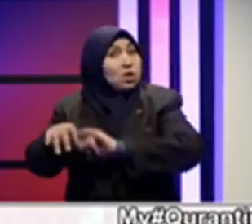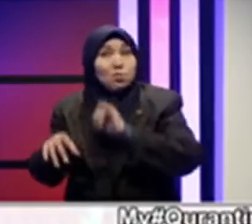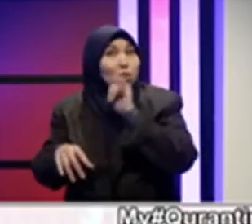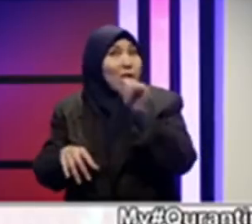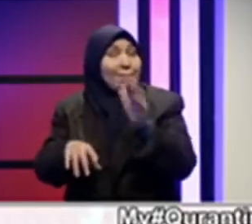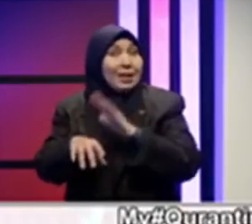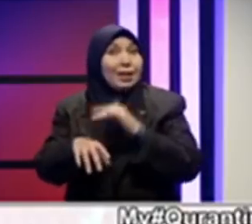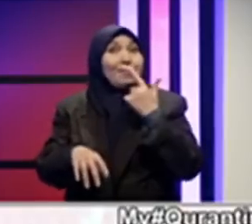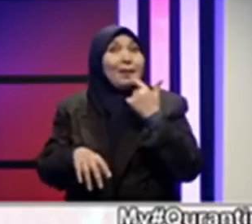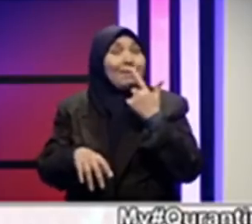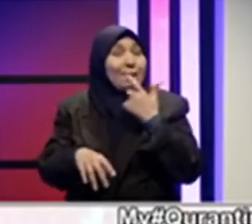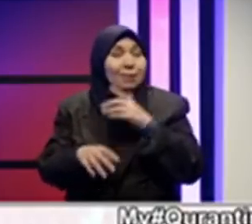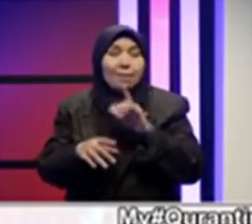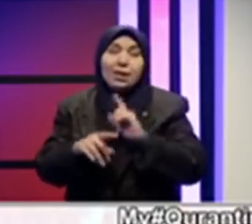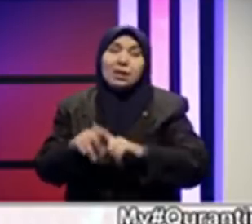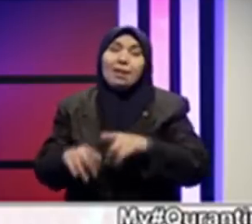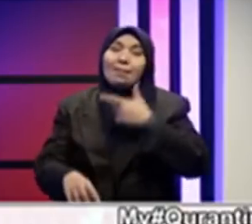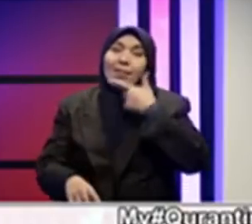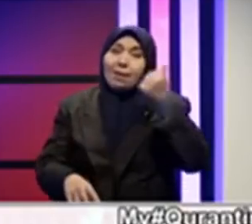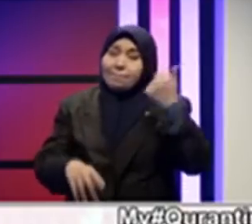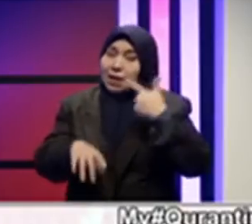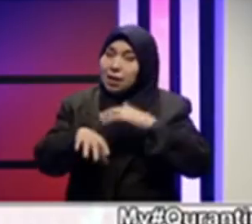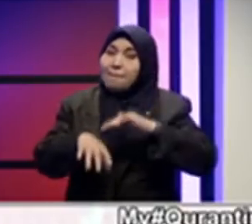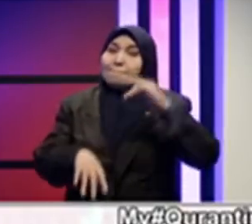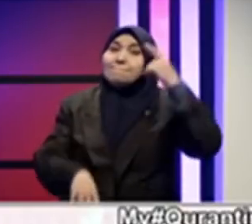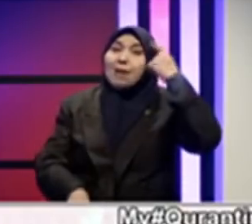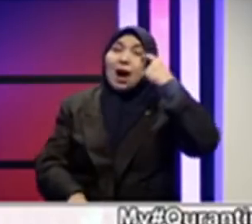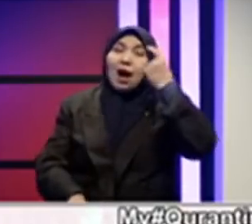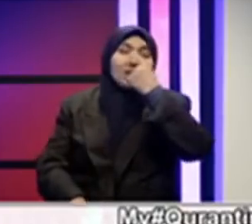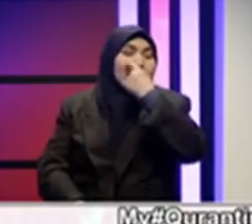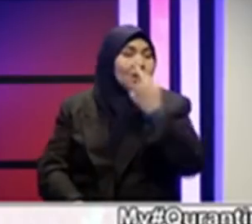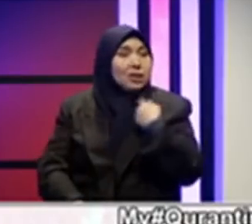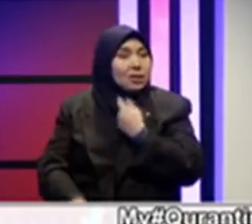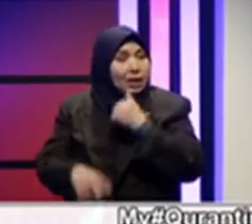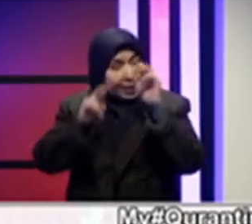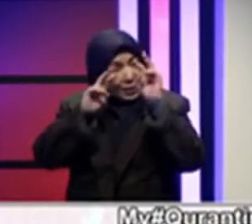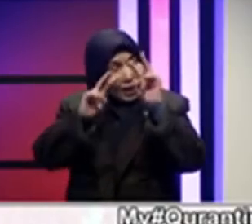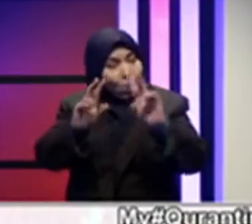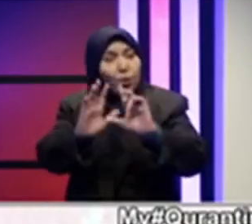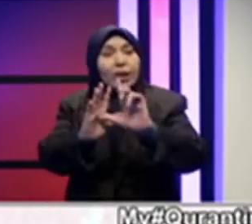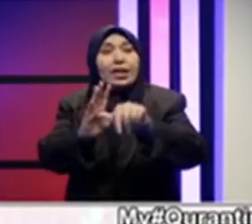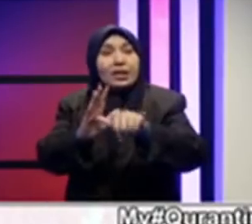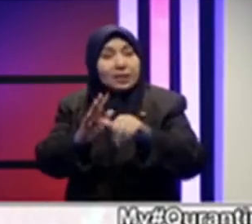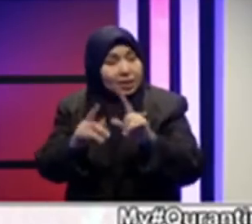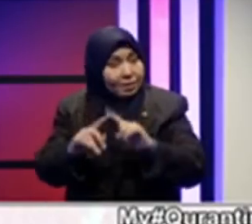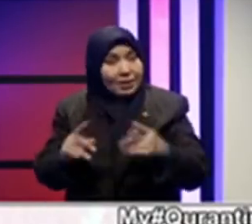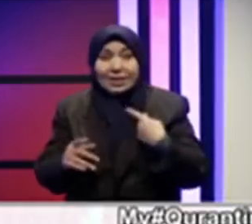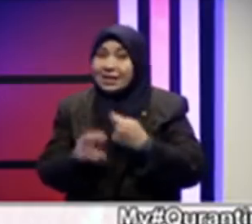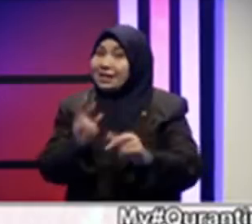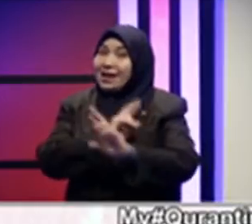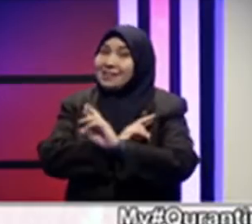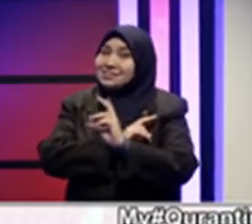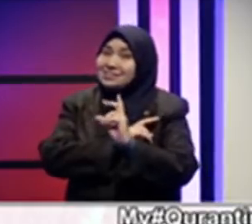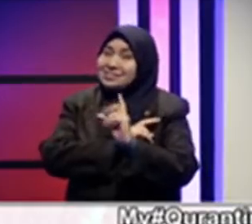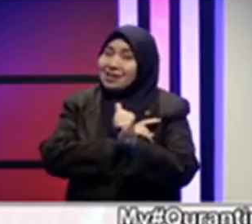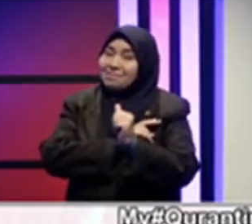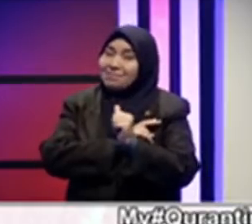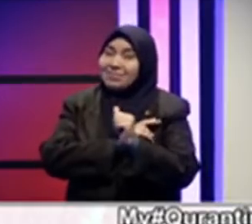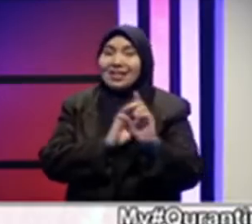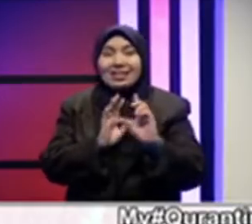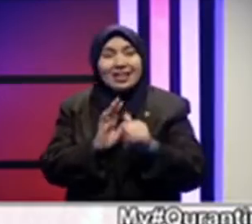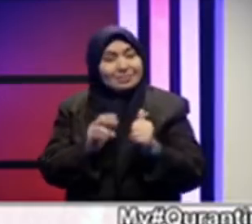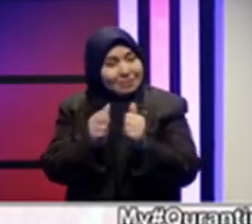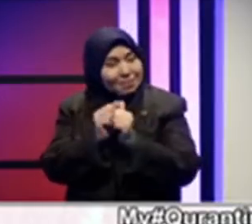pada kelazatan pada mata yang kita akan lihat sebentar nanti. Tapi kita berehat dahulu dan sama-sama